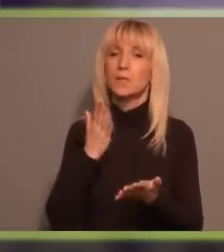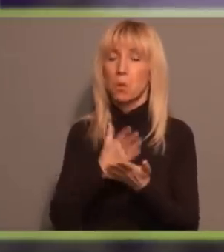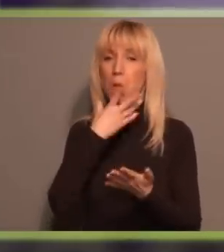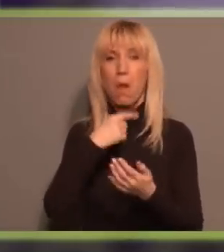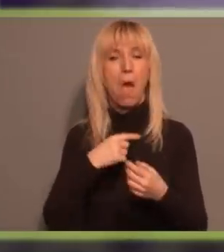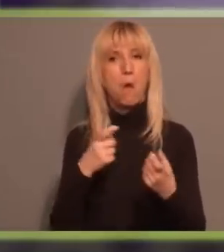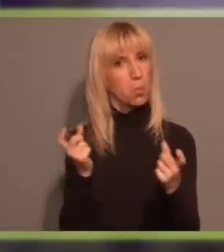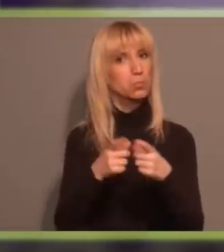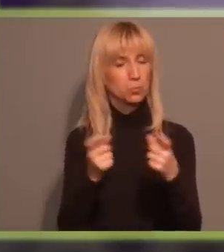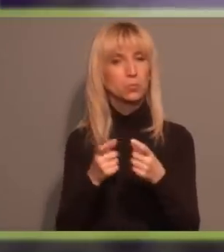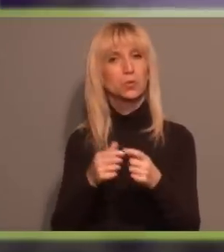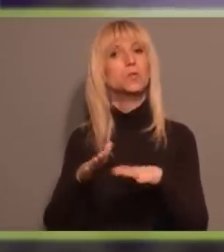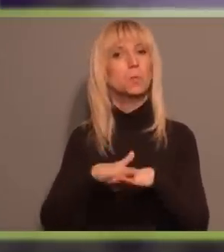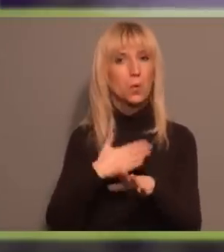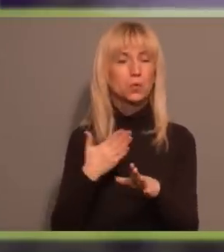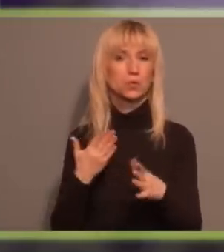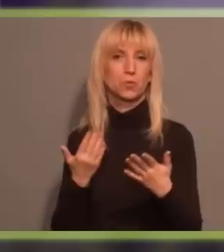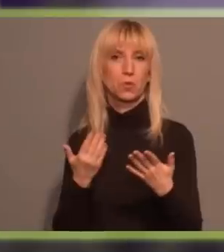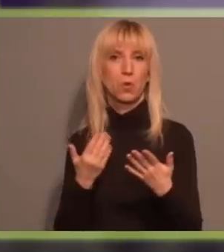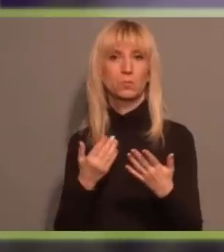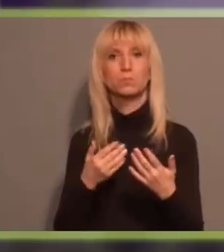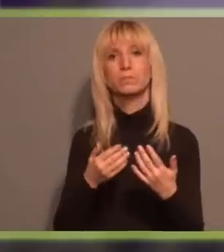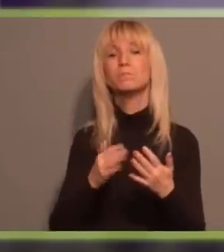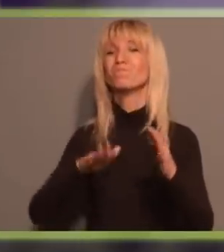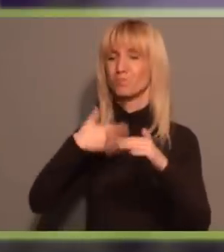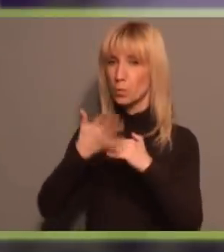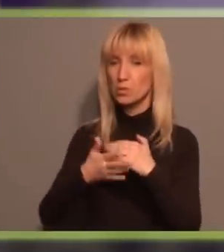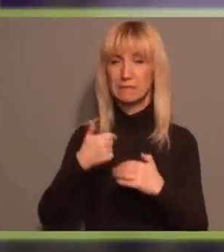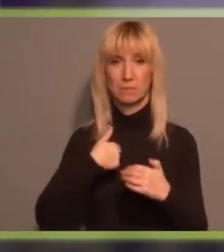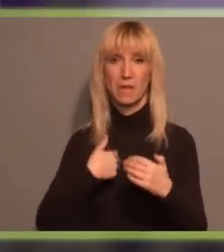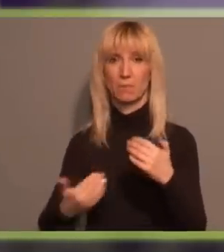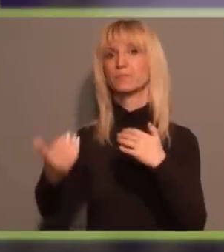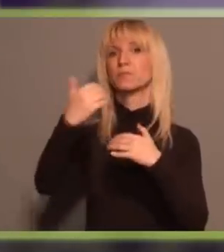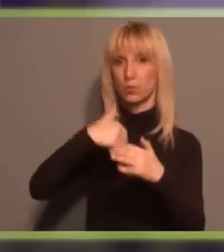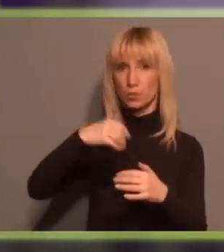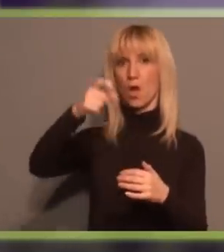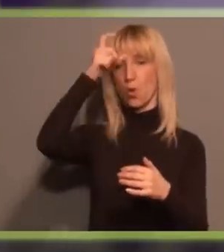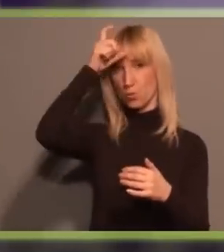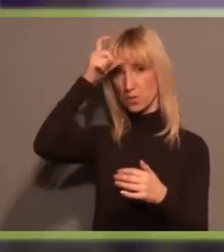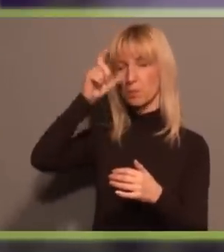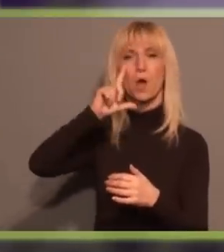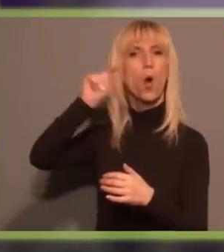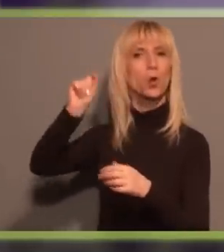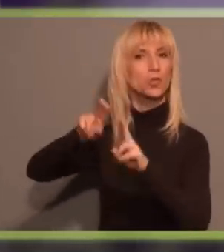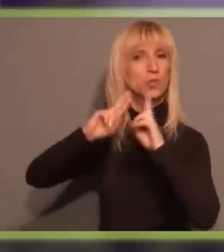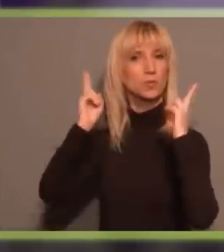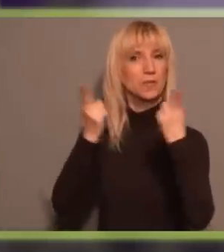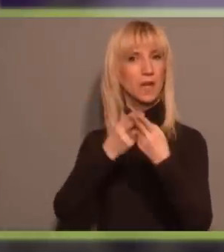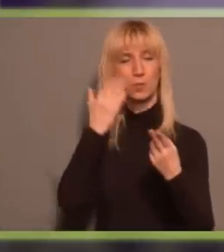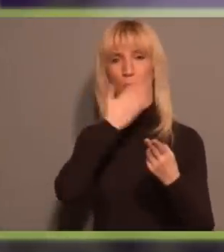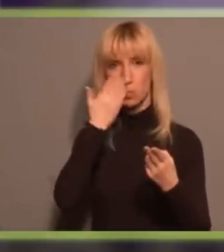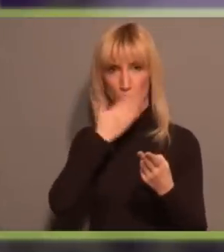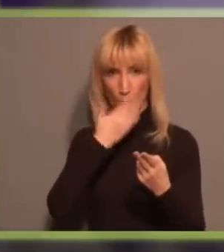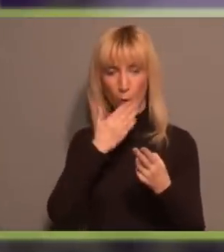Tad je bilo lepo druženje počelo. I kad sam došla u Srbiju, kad sam otišla u International